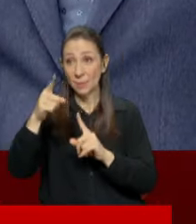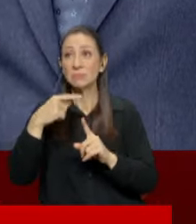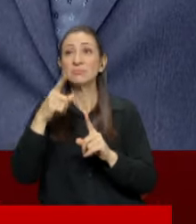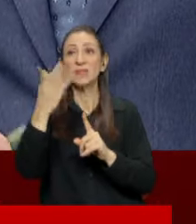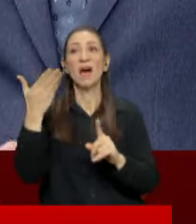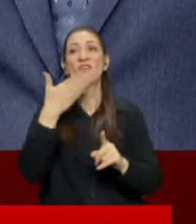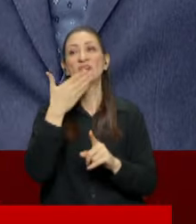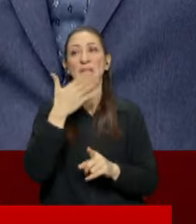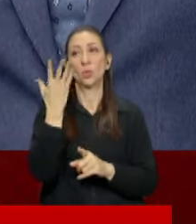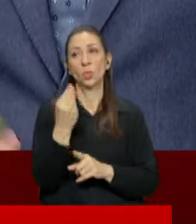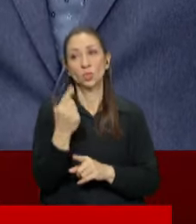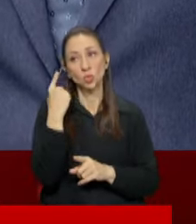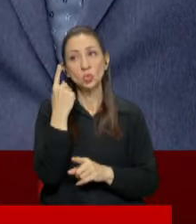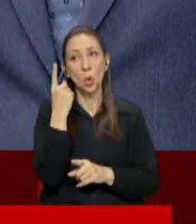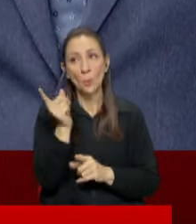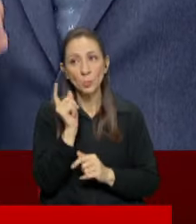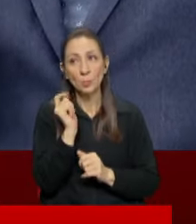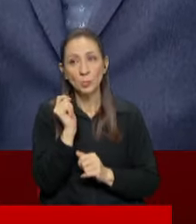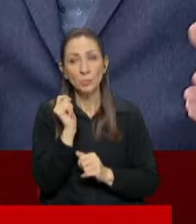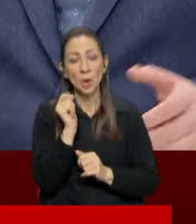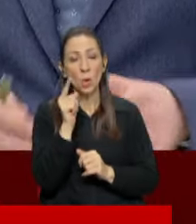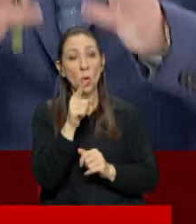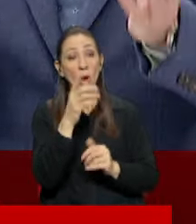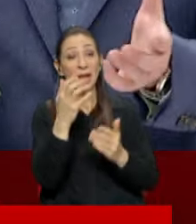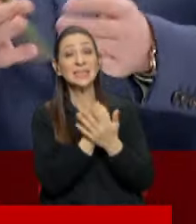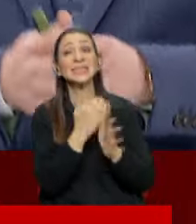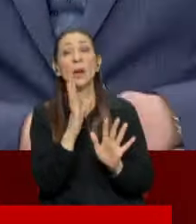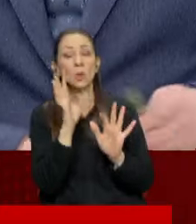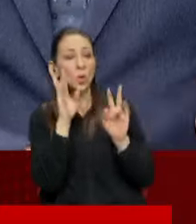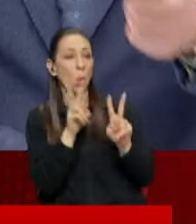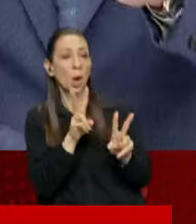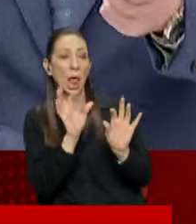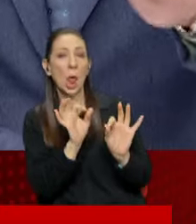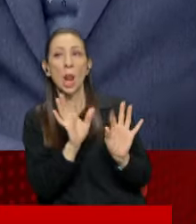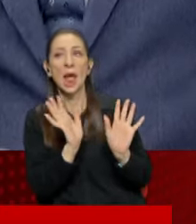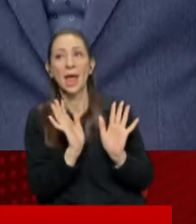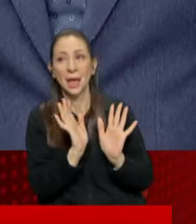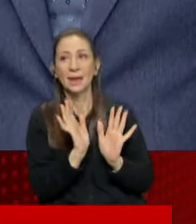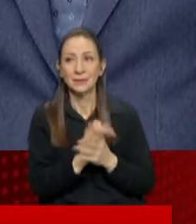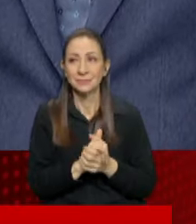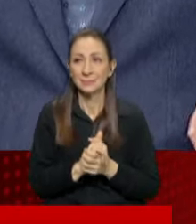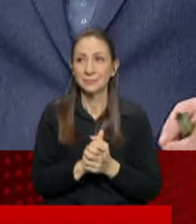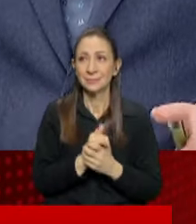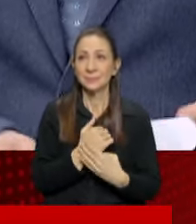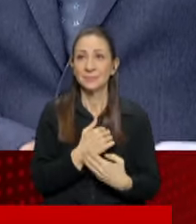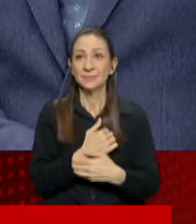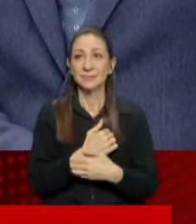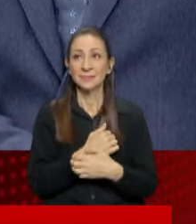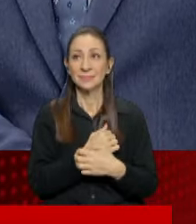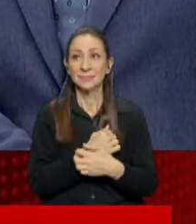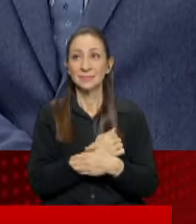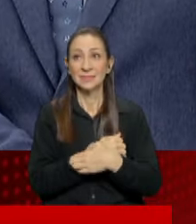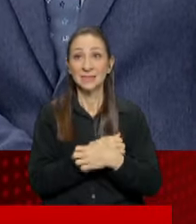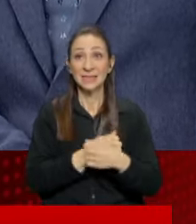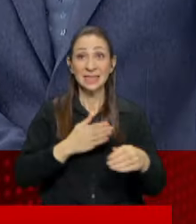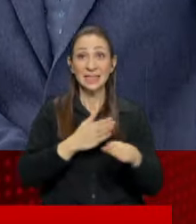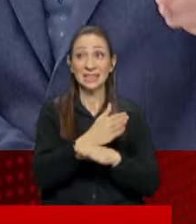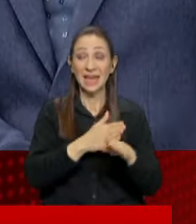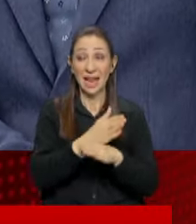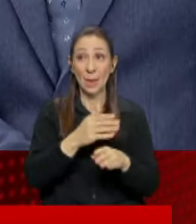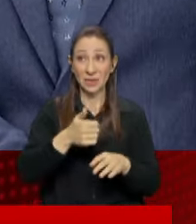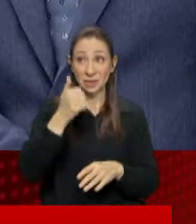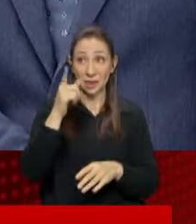Trump'ın daha avantajlı olduğunu düşünüyorum. Yani o seçilsin diye değil, görünen köy o şekilde diyelim. Testereli Başkanı'na uzanalım mı? Yine Amerika gidelim,